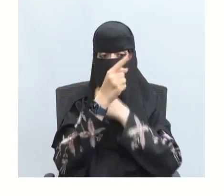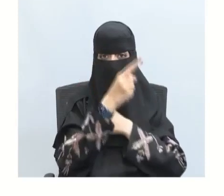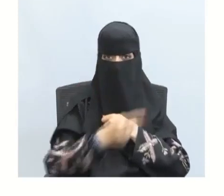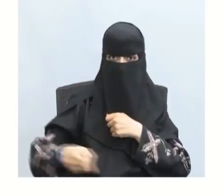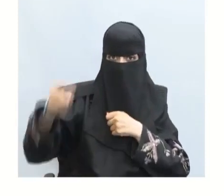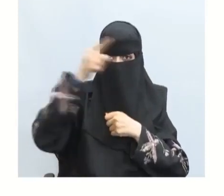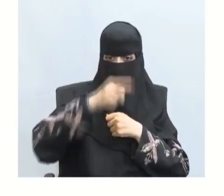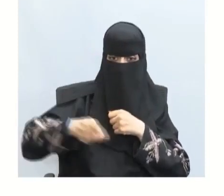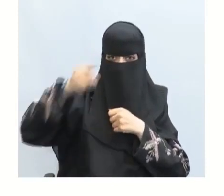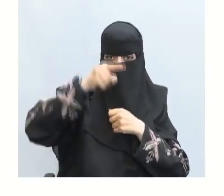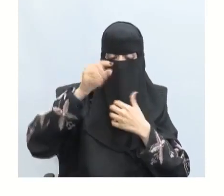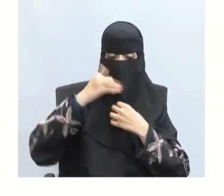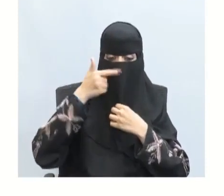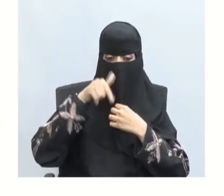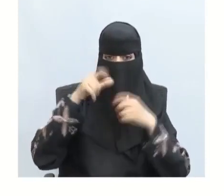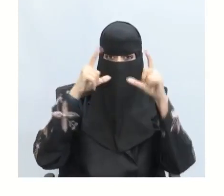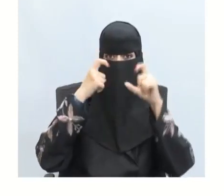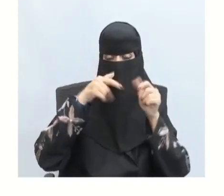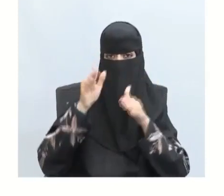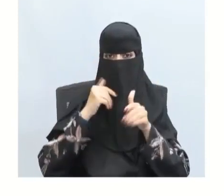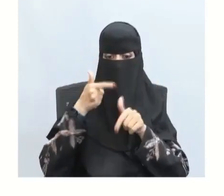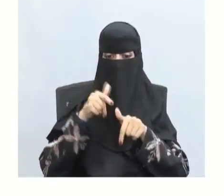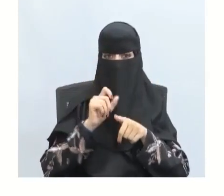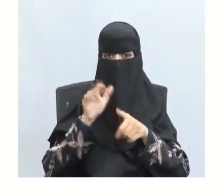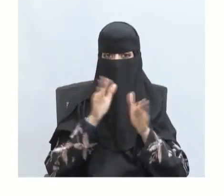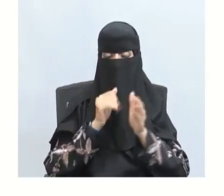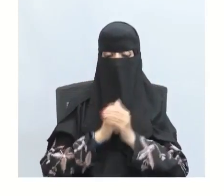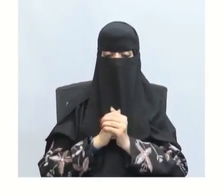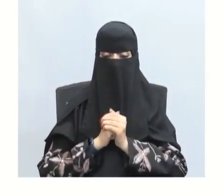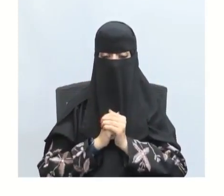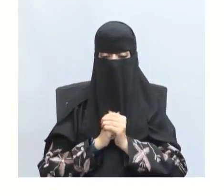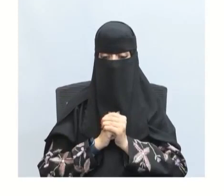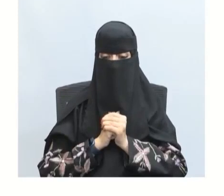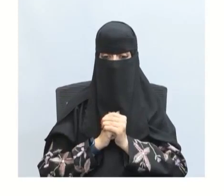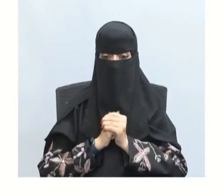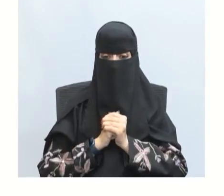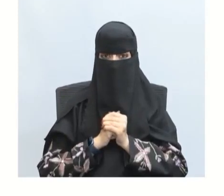اف افتراضيه لاذع مجره درب